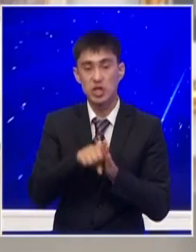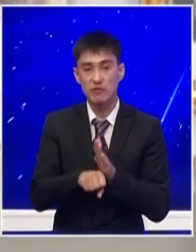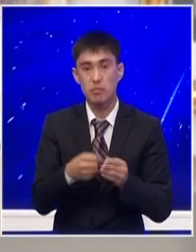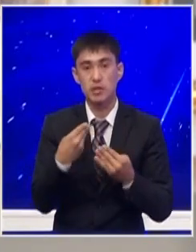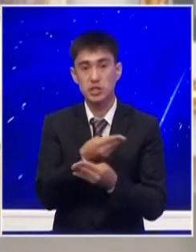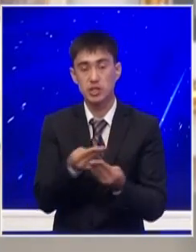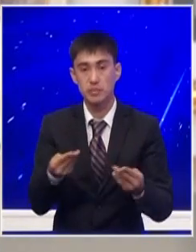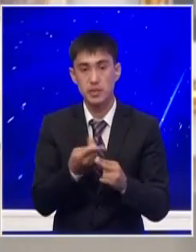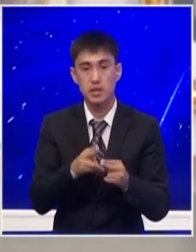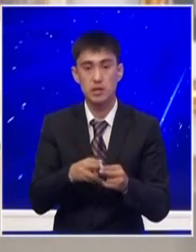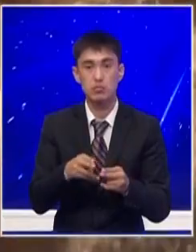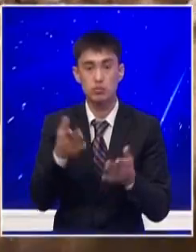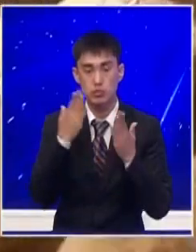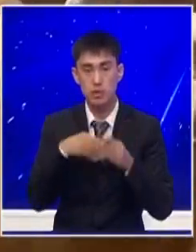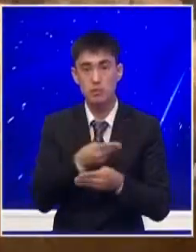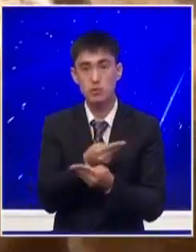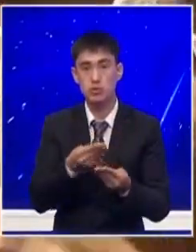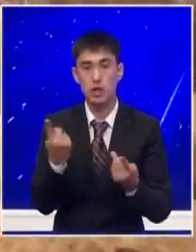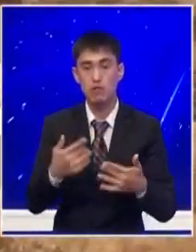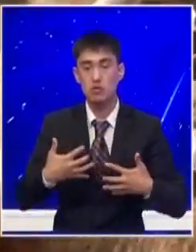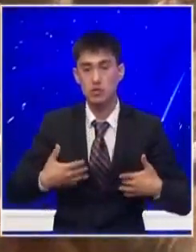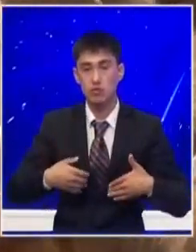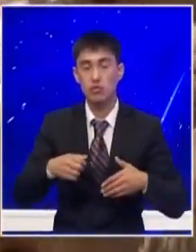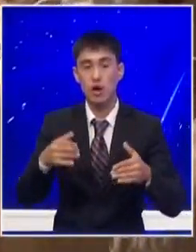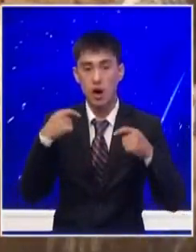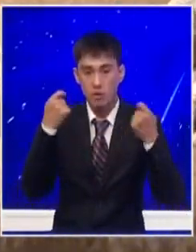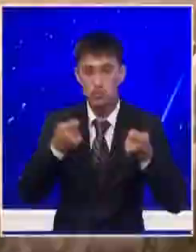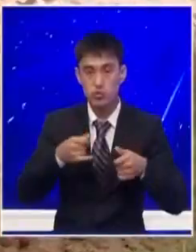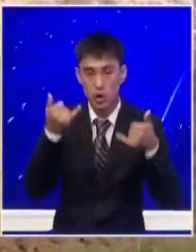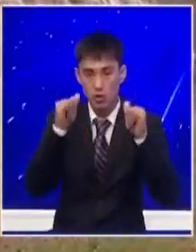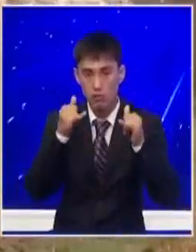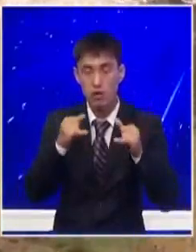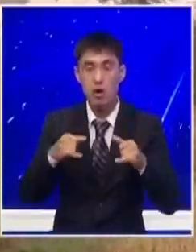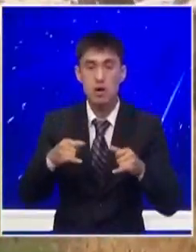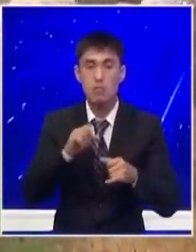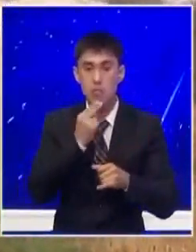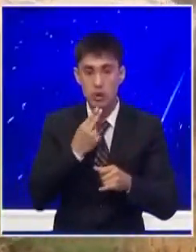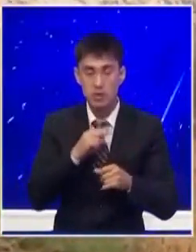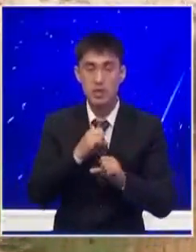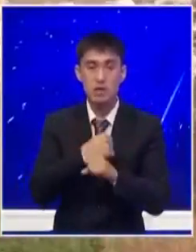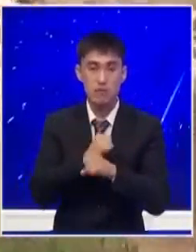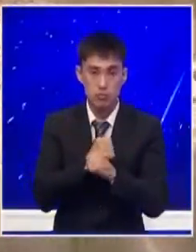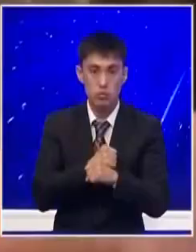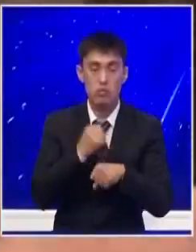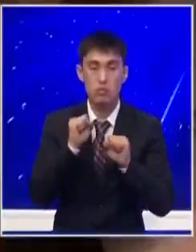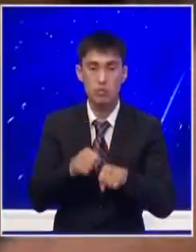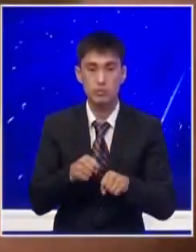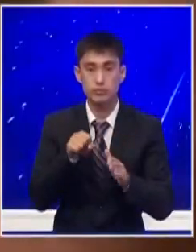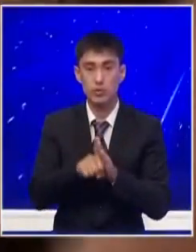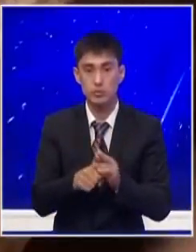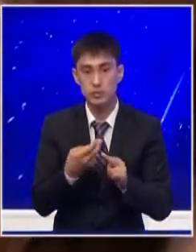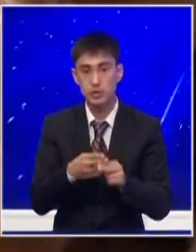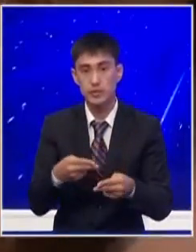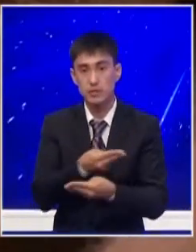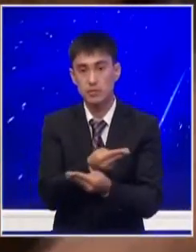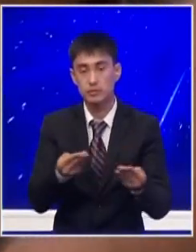день мусульмане приносят в жертву одно из животных – овцу, корову, барана или верблюда. Самое главное в жертвоприношении – это намерение.